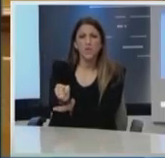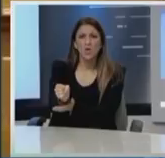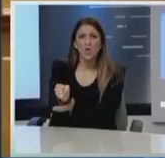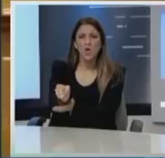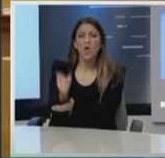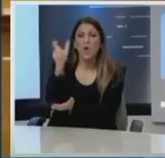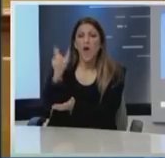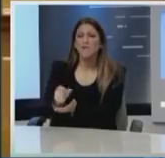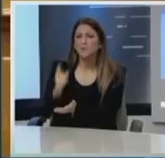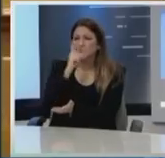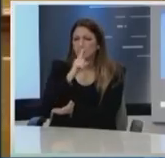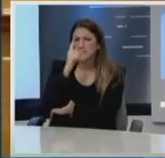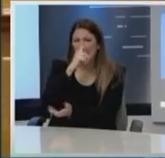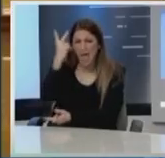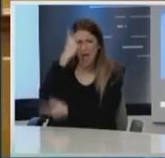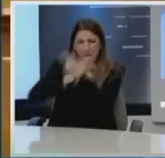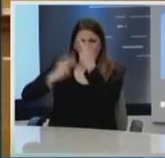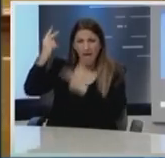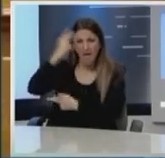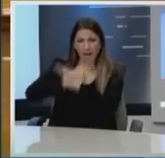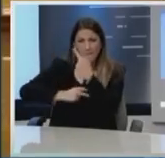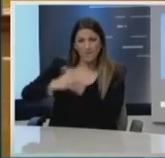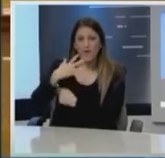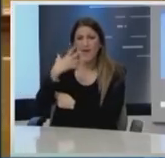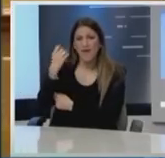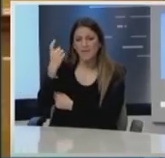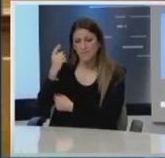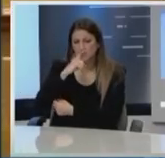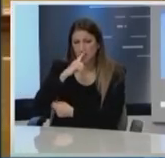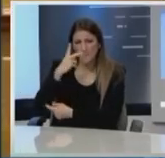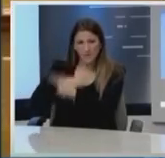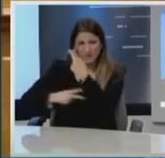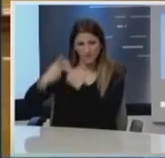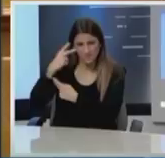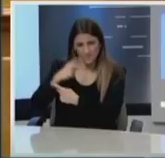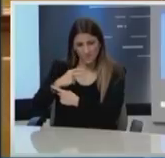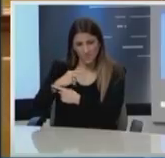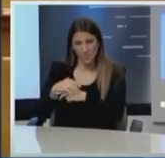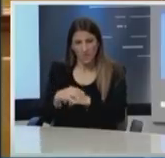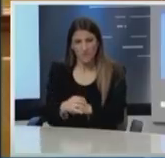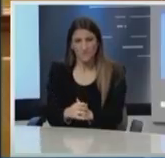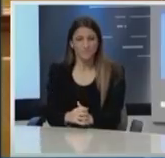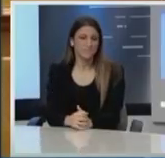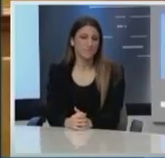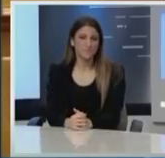που κάνει εκτελώντας χρέη πιστολιού 45αριού εναντίον πολιτικών αντιπάλων.